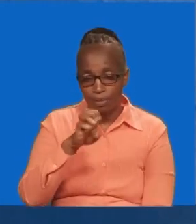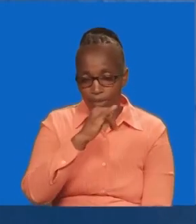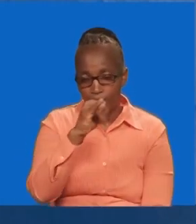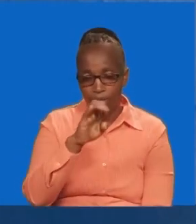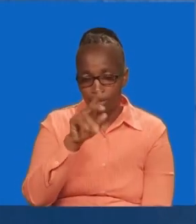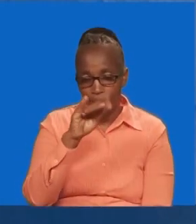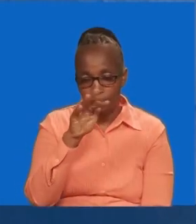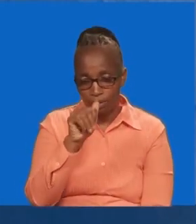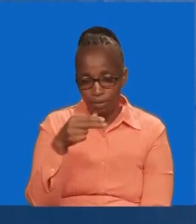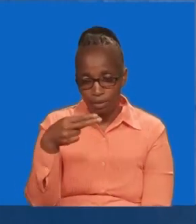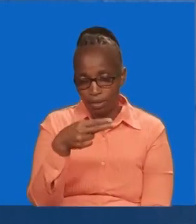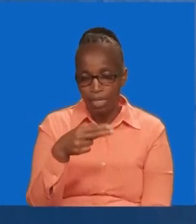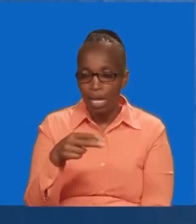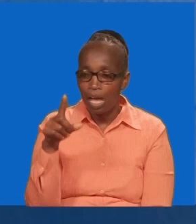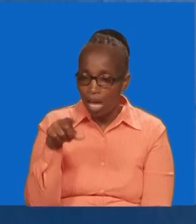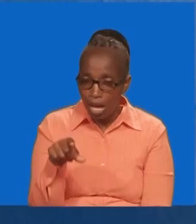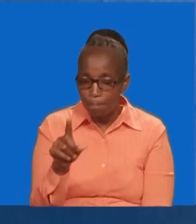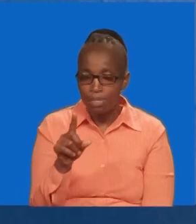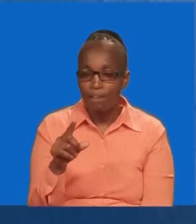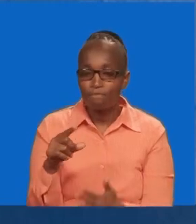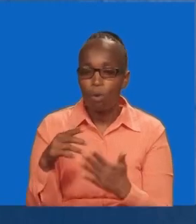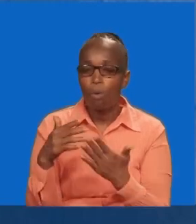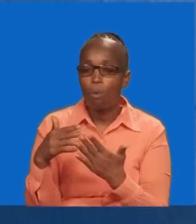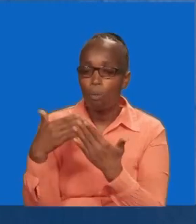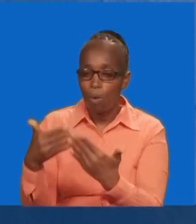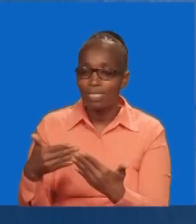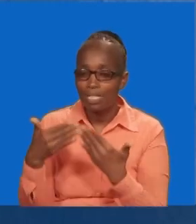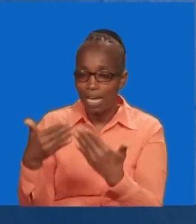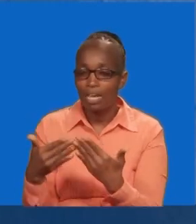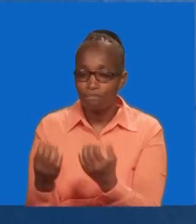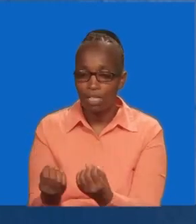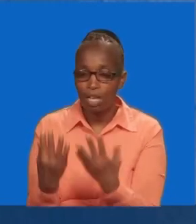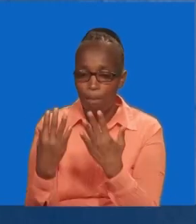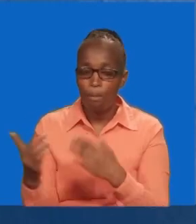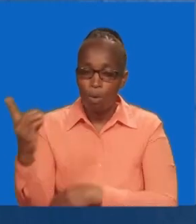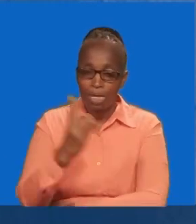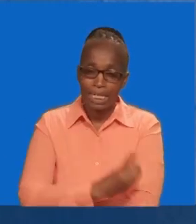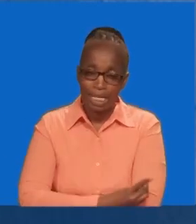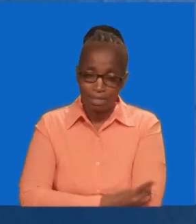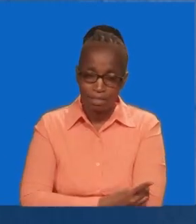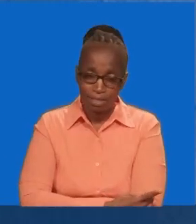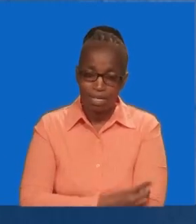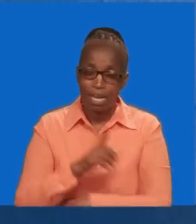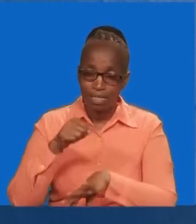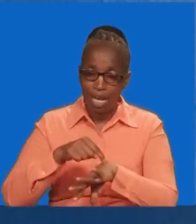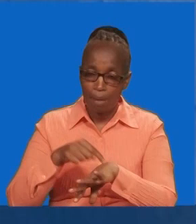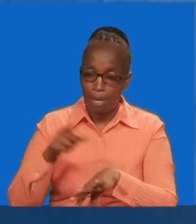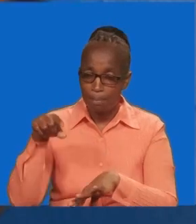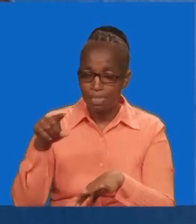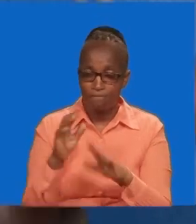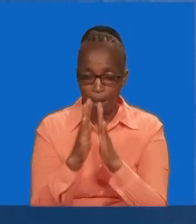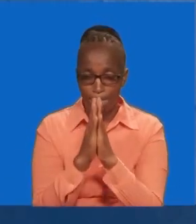Ezekiel aliweza kutunzwa ama aliweza kuongezeka siku, aliongezewa siku